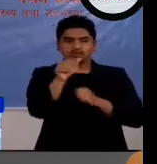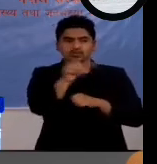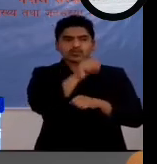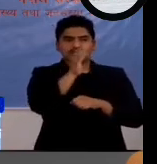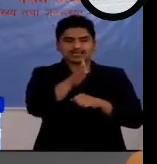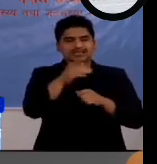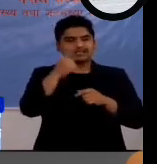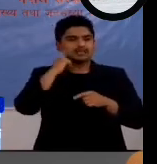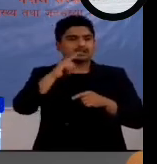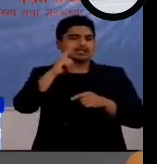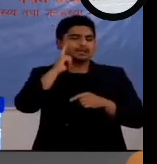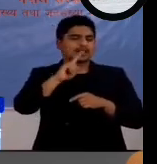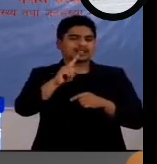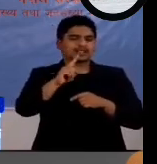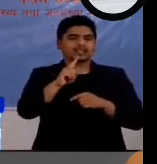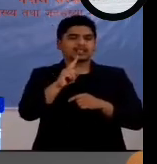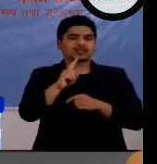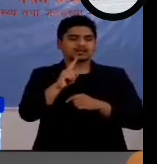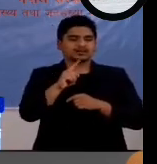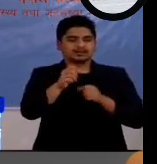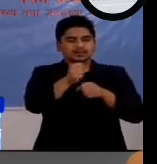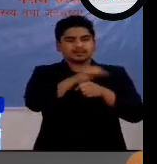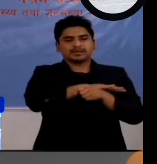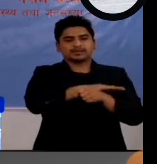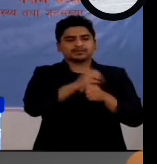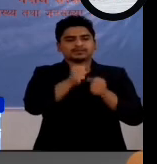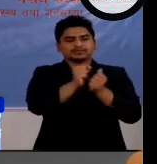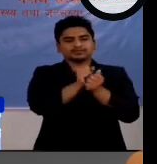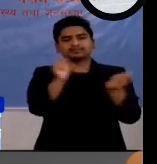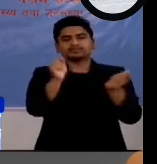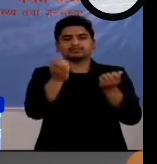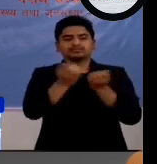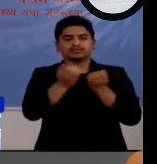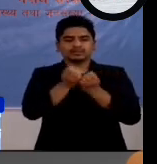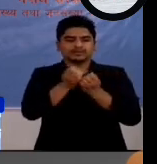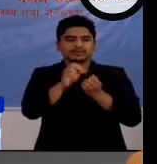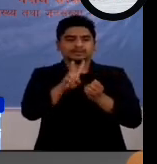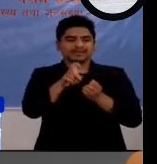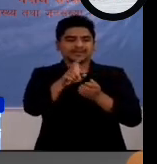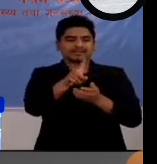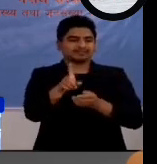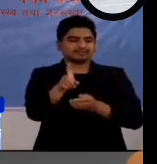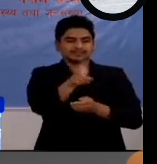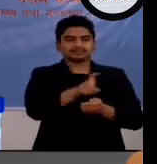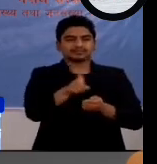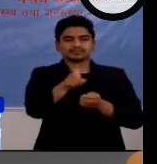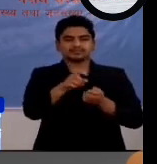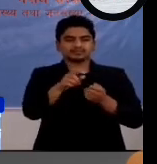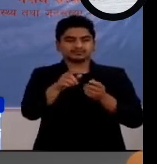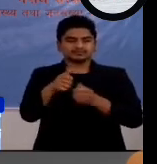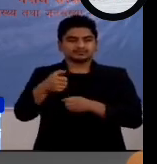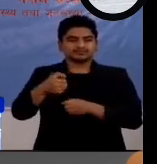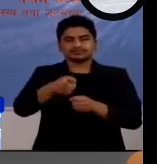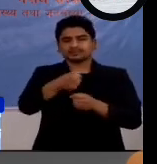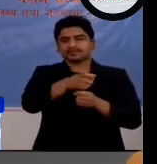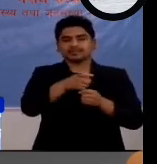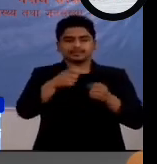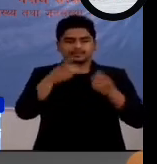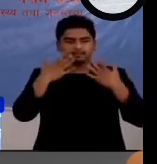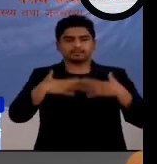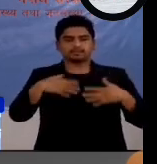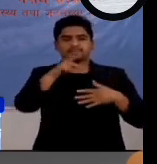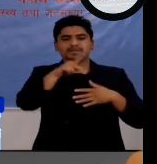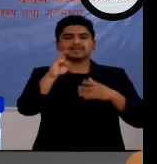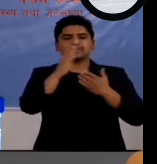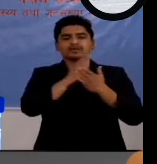छ, उहाँले चाहिँ नियमित यो संक्रमण मुक्त गर्ने डिसइन्फेक्टेन्ट छर्ने, त्यसपछि यो व्यक्तिगत सुरक्षा कवचहरू कसरी प्रयोग